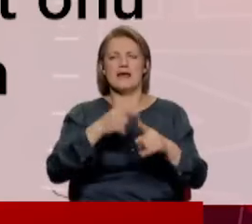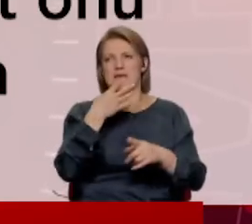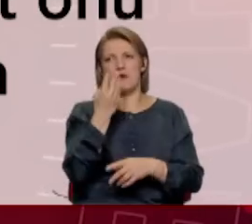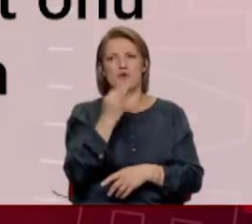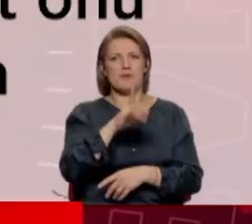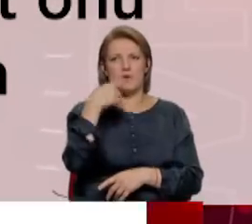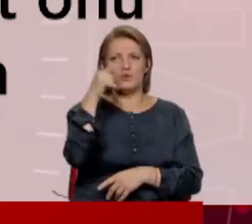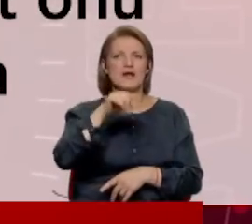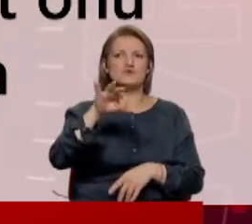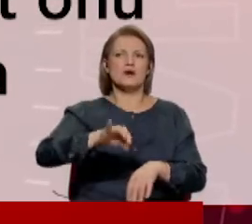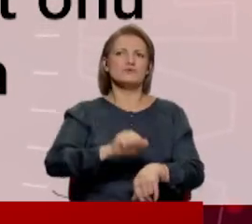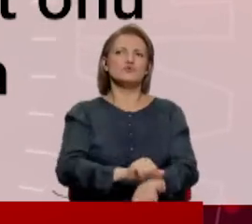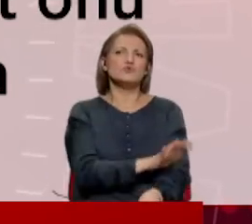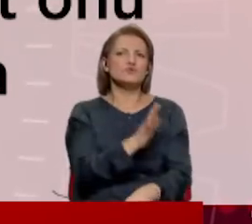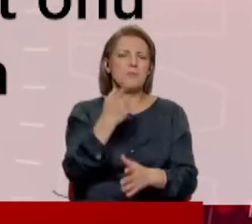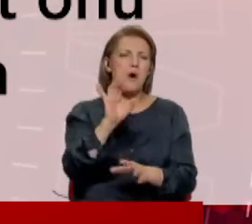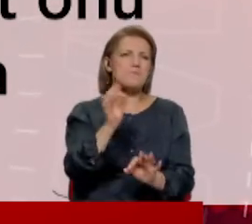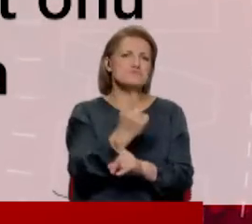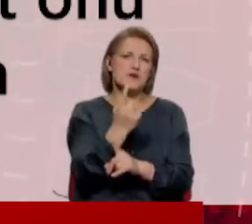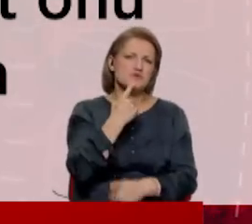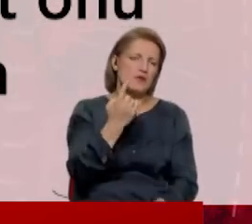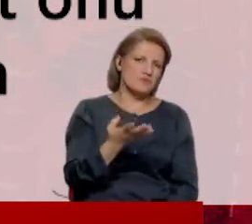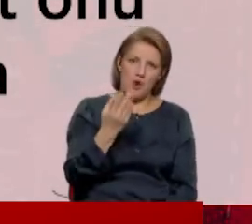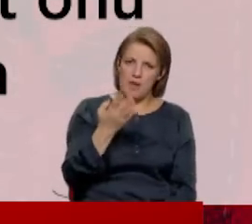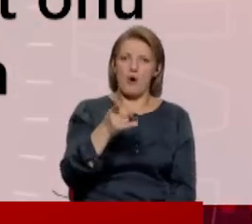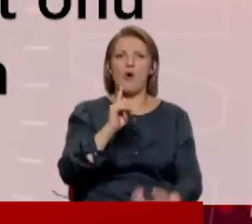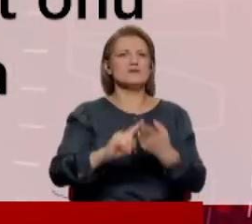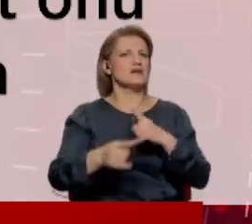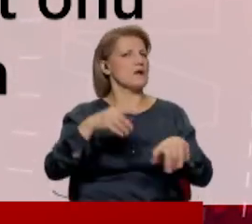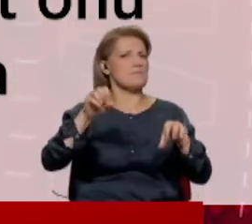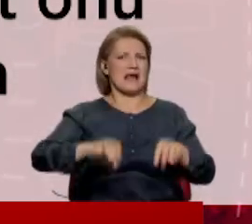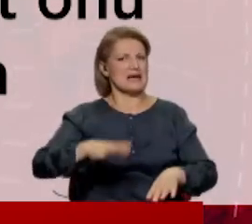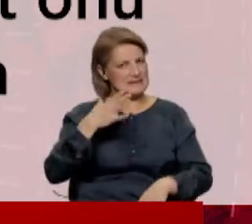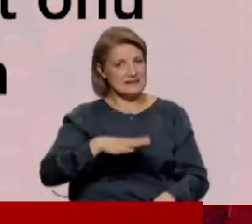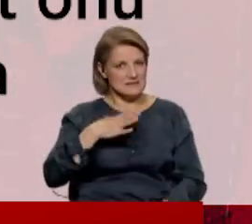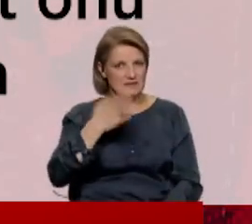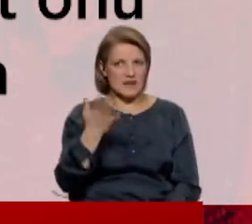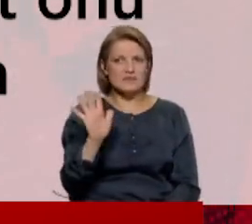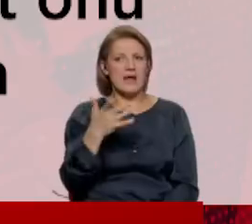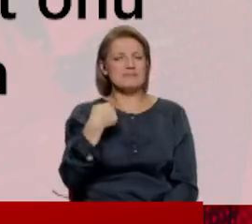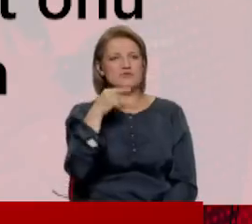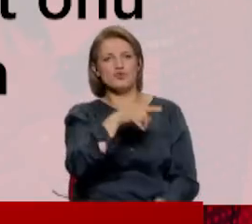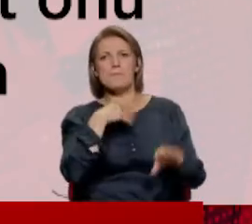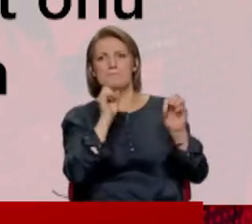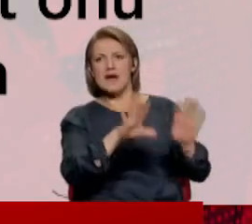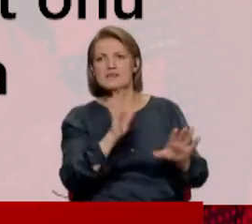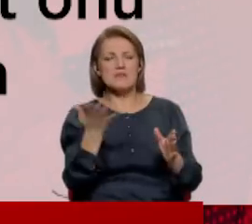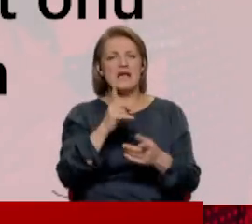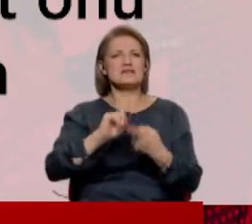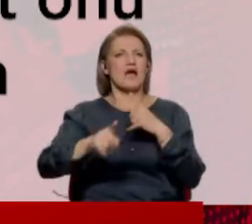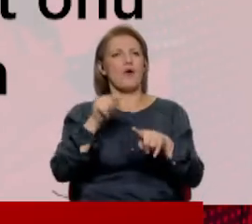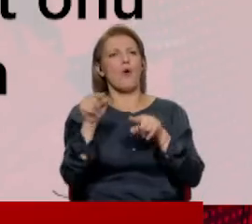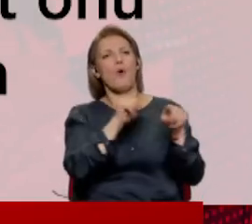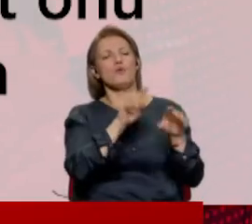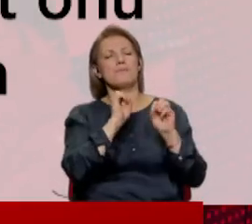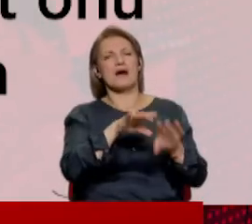olunmaz Dolayısıyla şu anki Duygu haliyle böyle bir şey söylemiş o siyaseti bırakmak istese de ne biz onu bırakırız Ne de siyaset onu